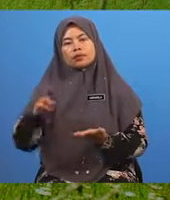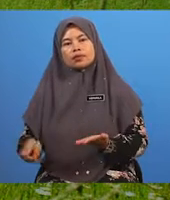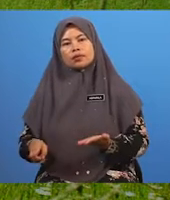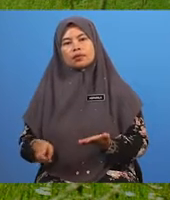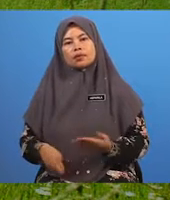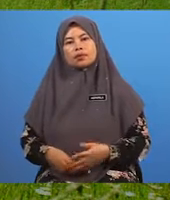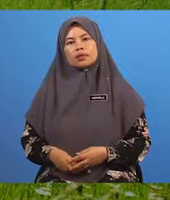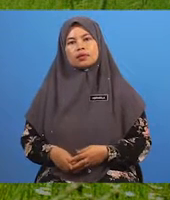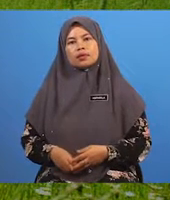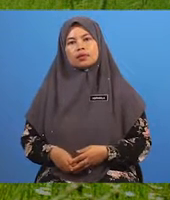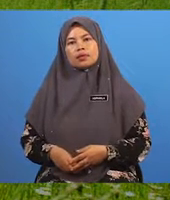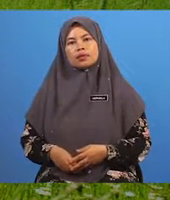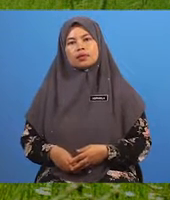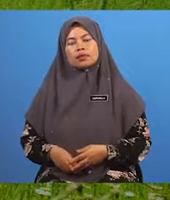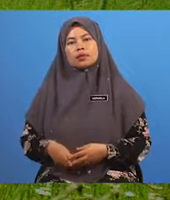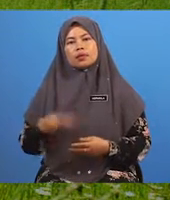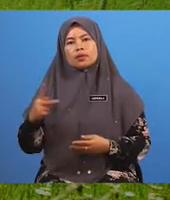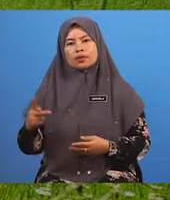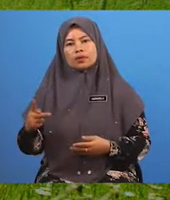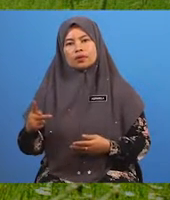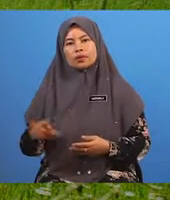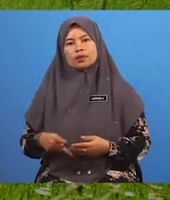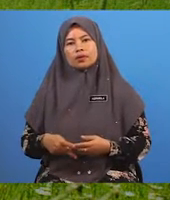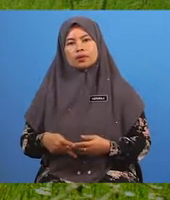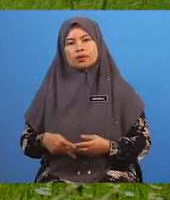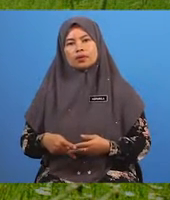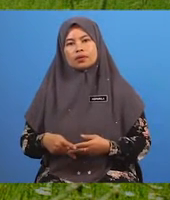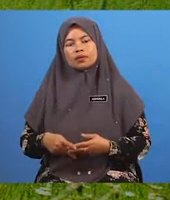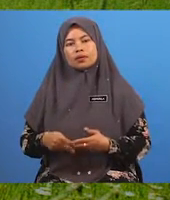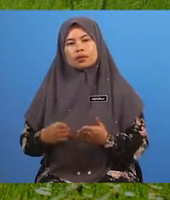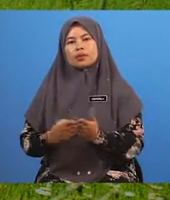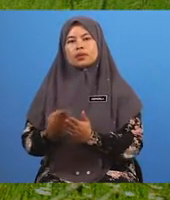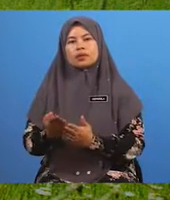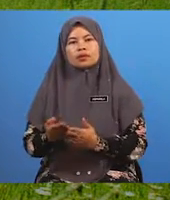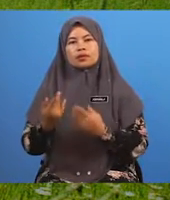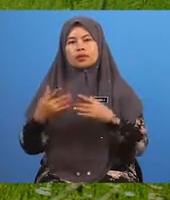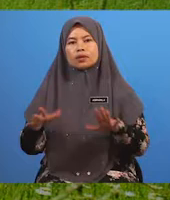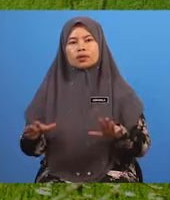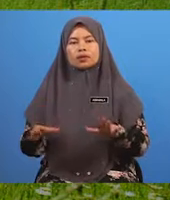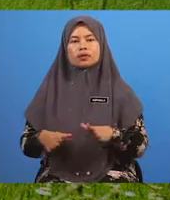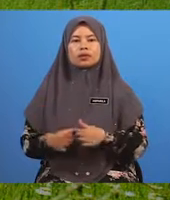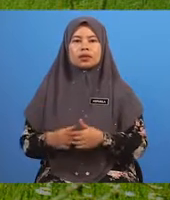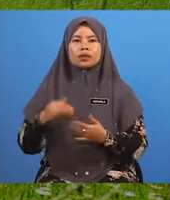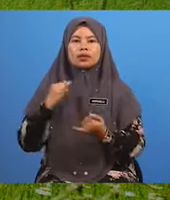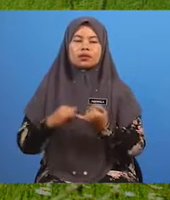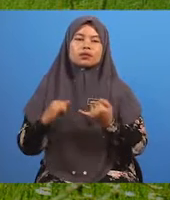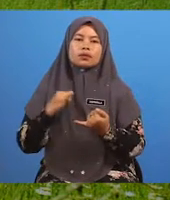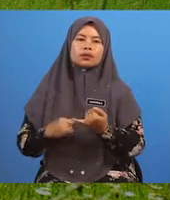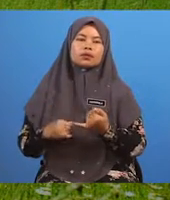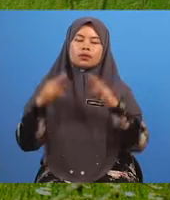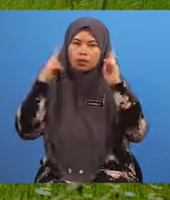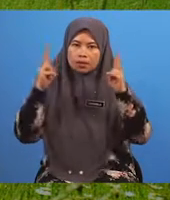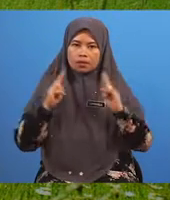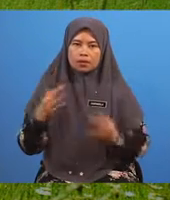Baiklah murid-murid, pelayaran kapal anak angkat kita telah pun sampai ke pelabuhan. Ustazah mengharapkan